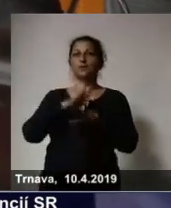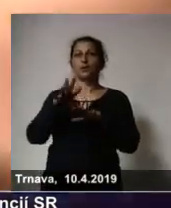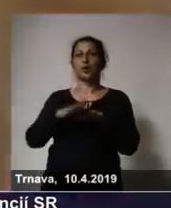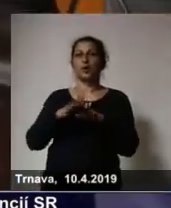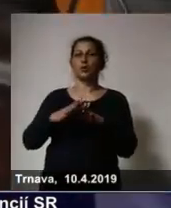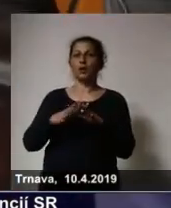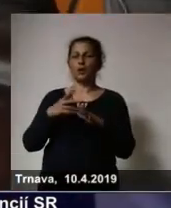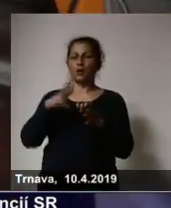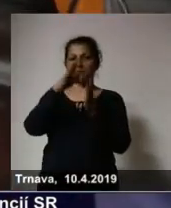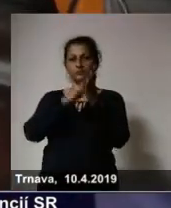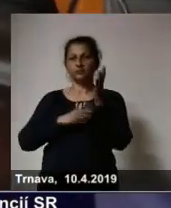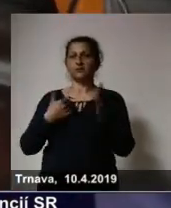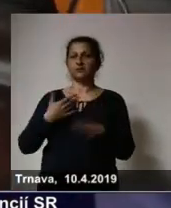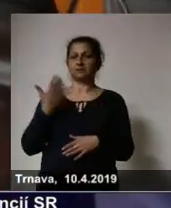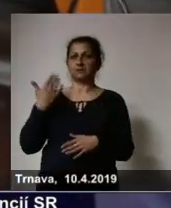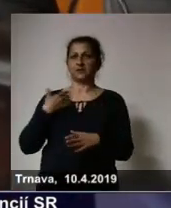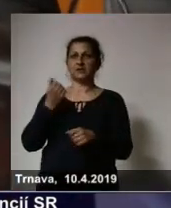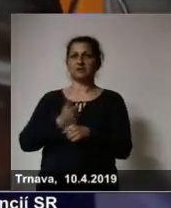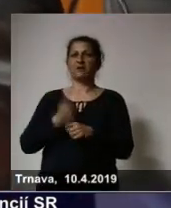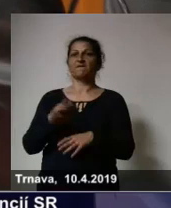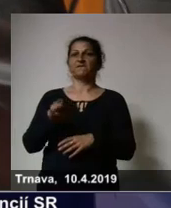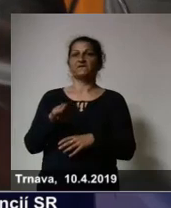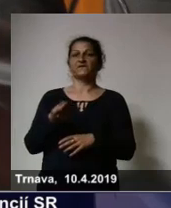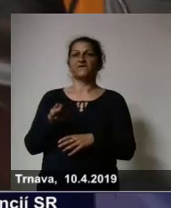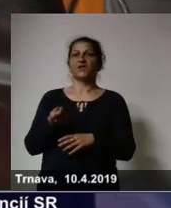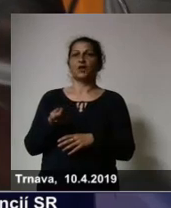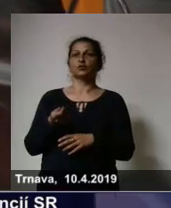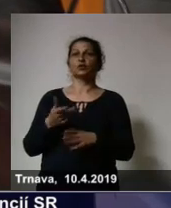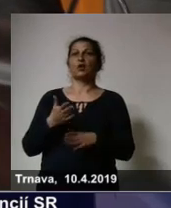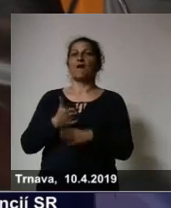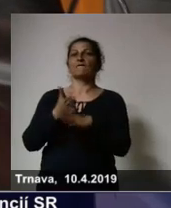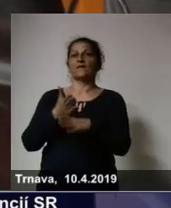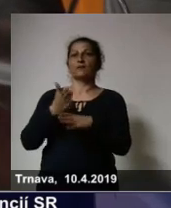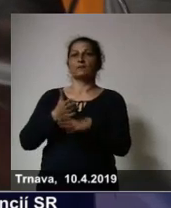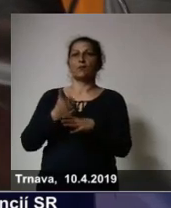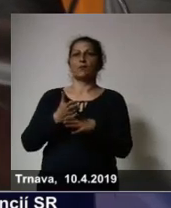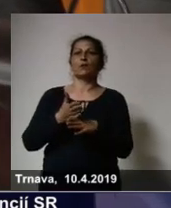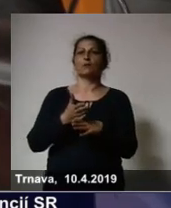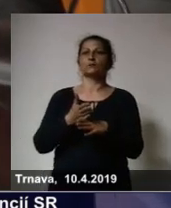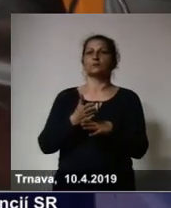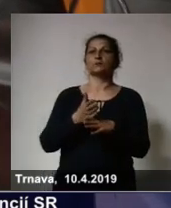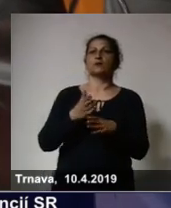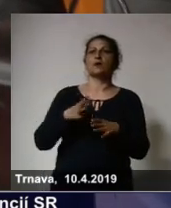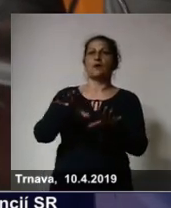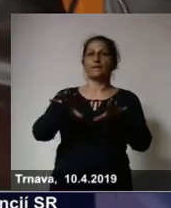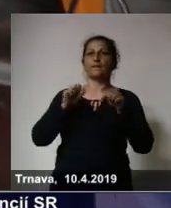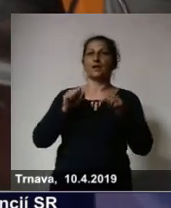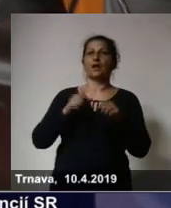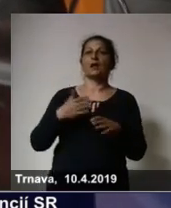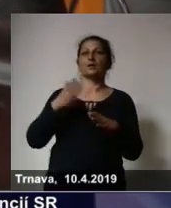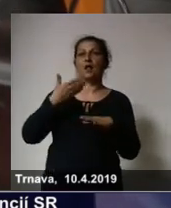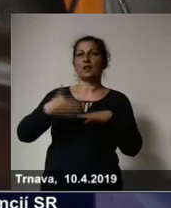že táto finančná výpomoc bude prijatá až na ďalších zasadnutiach vlády, nie